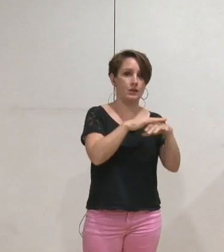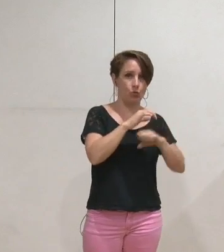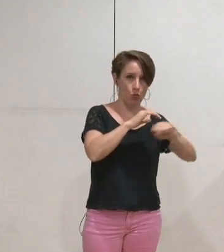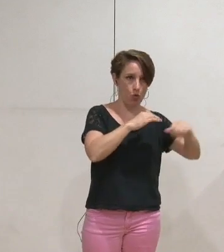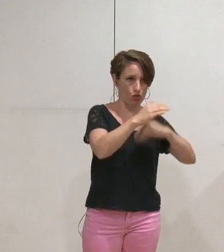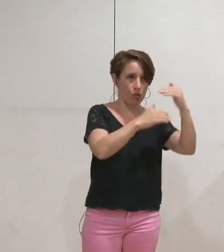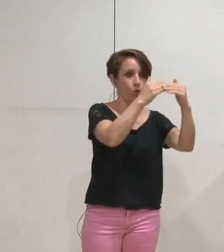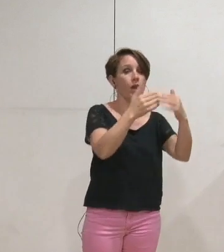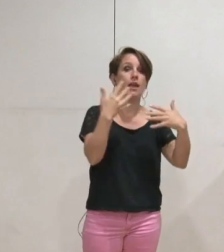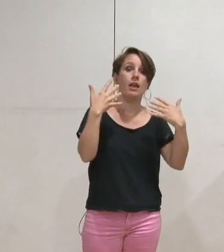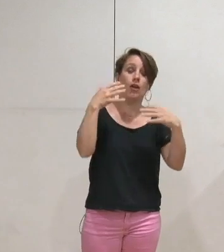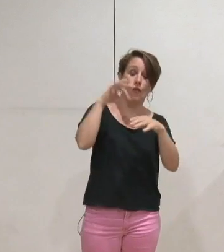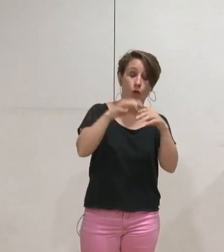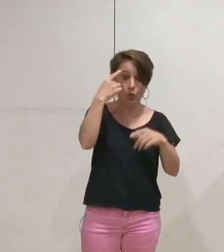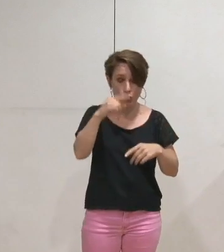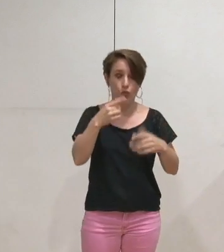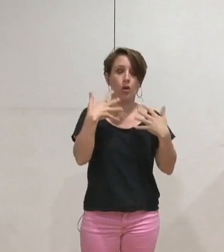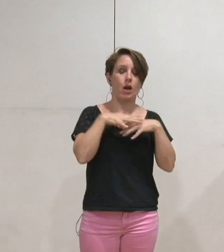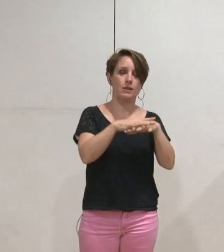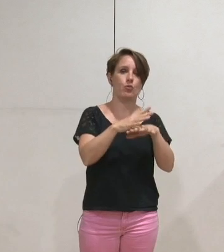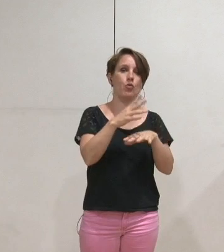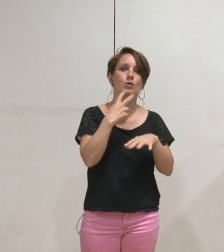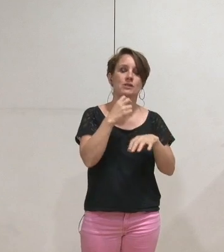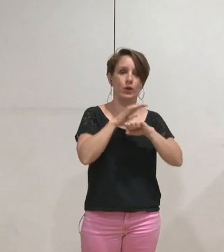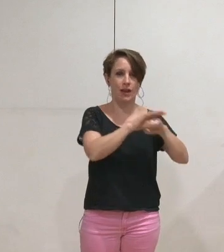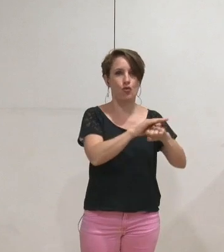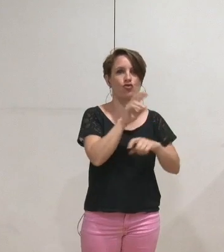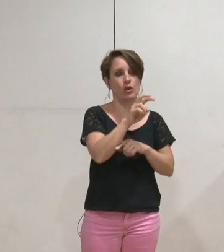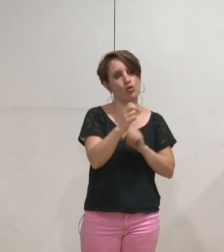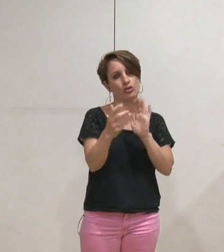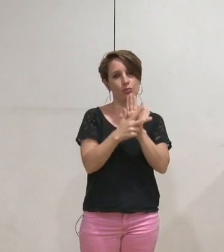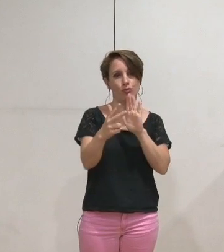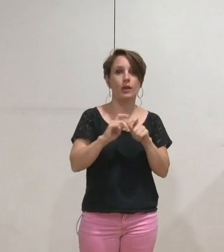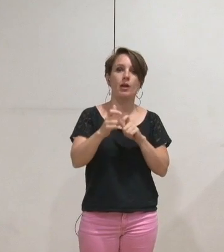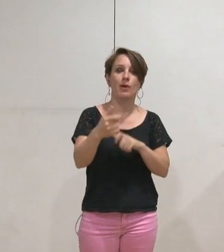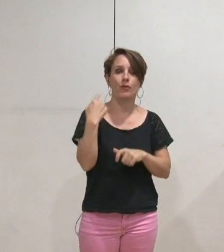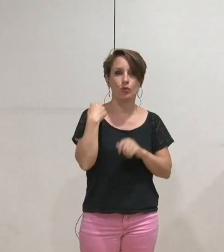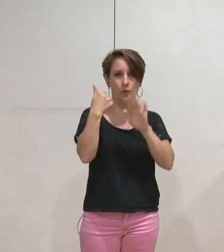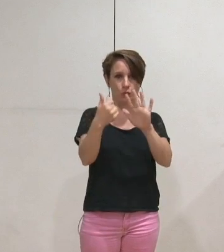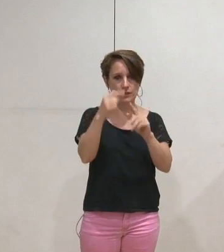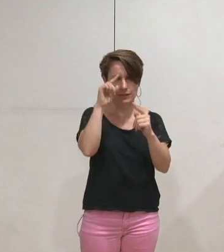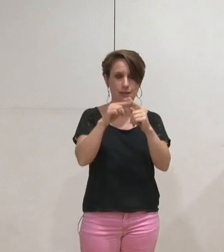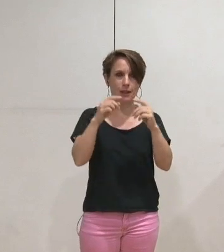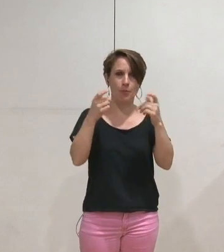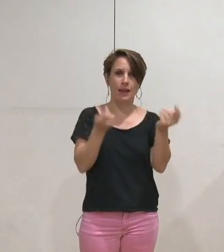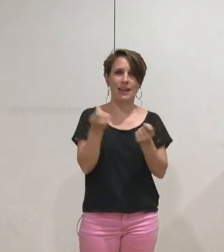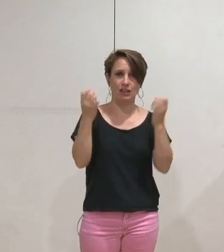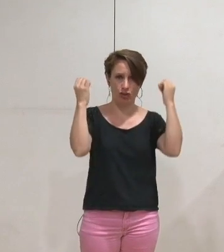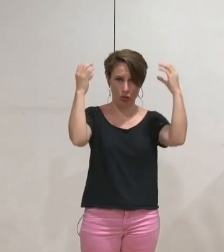rassemblement citoyen de la gauche et écologistes délibération adopté la délibération numéro 6 portant sur la régie